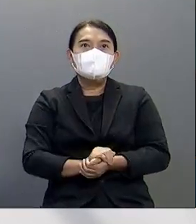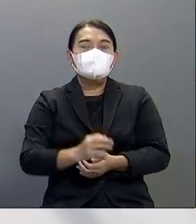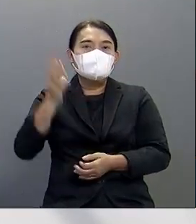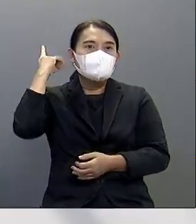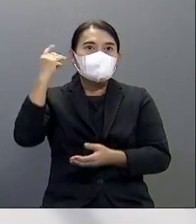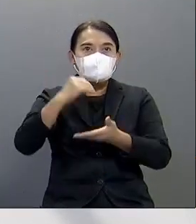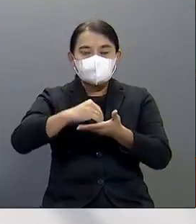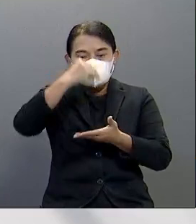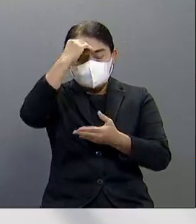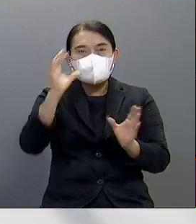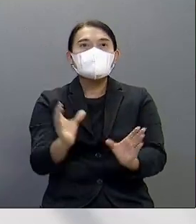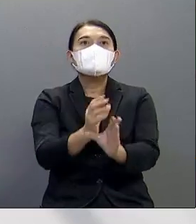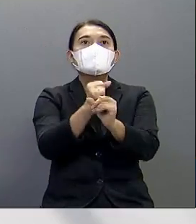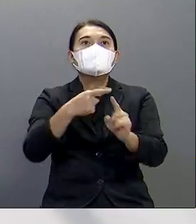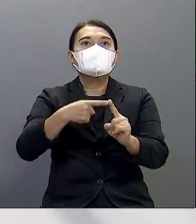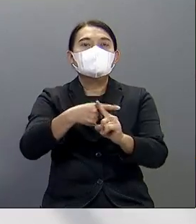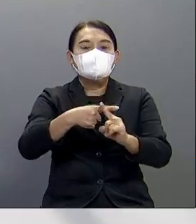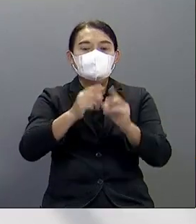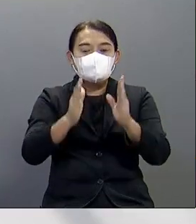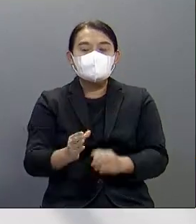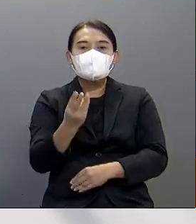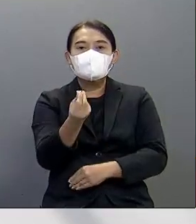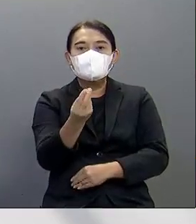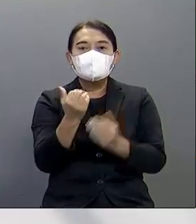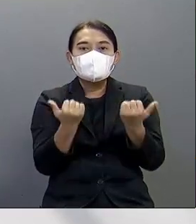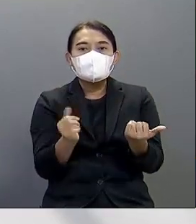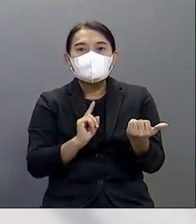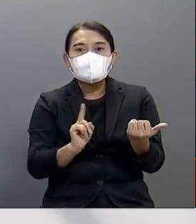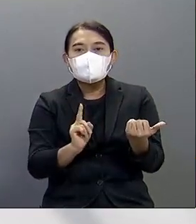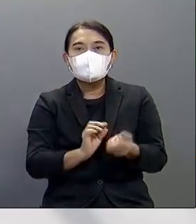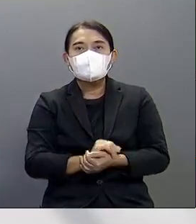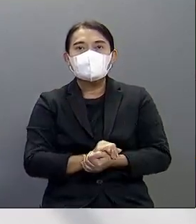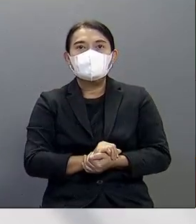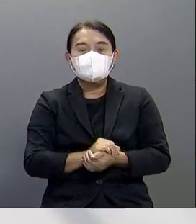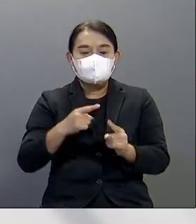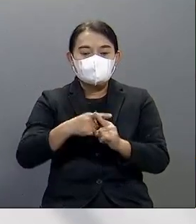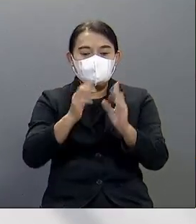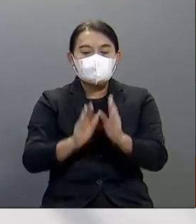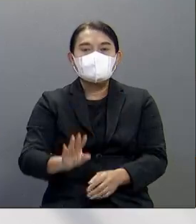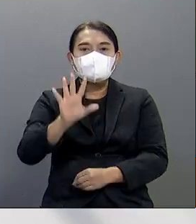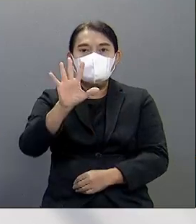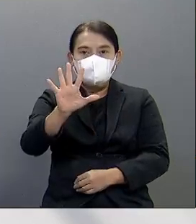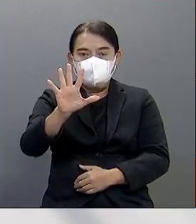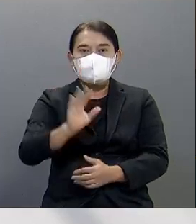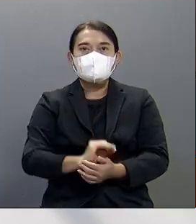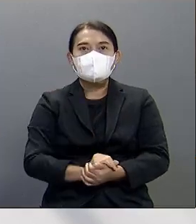นักเรียนสรุปแล้วบาดเจ็บทั้งหมดกี่คนอาการล่าสุดเป็นยังไงกันบ้างคะ บาดเจ็บทั้งหมด5คนครับ